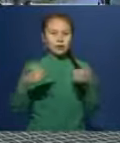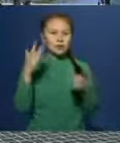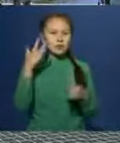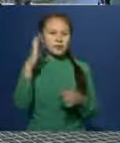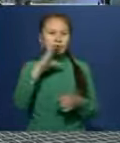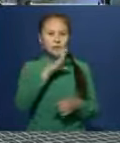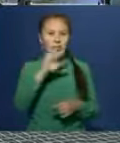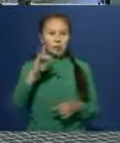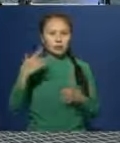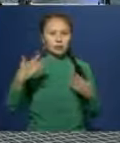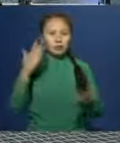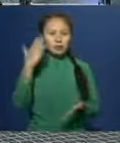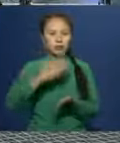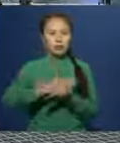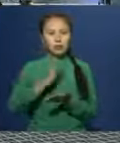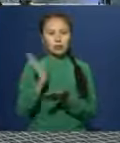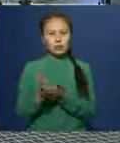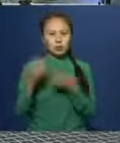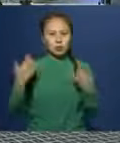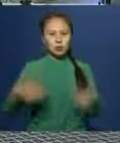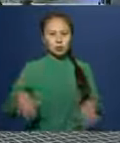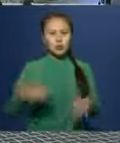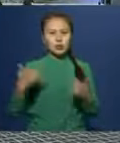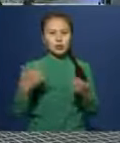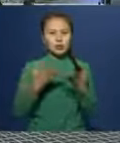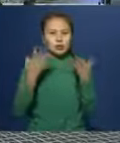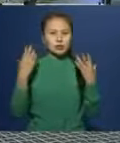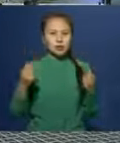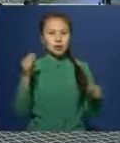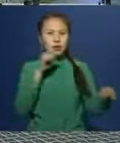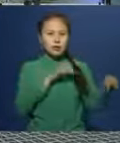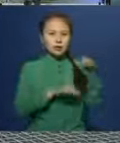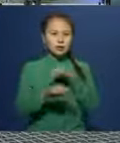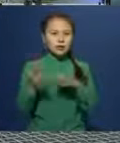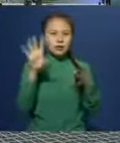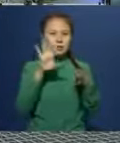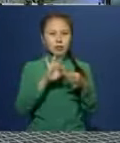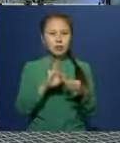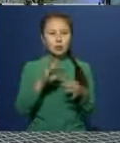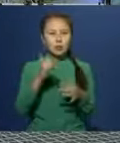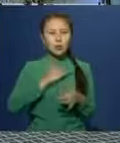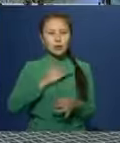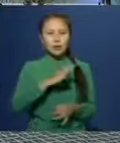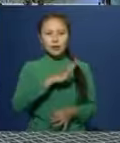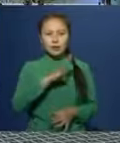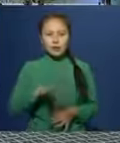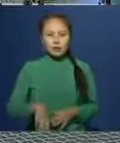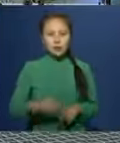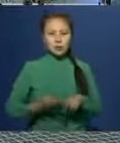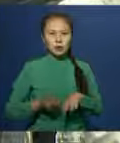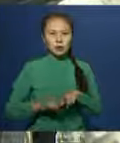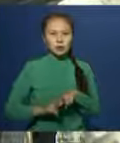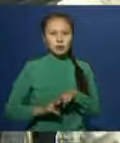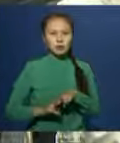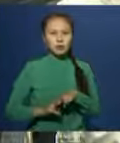жүреді. Бізде елмен елдің арасын Қазақстанның ішінде жүретін жол болған жоқ. Сондықтан осыны